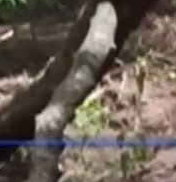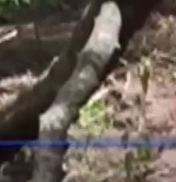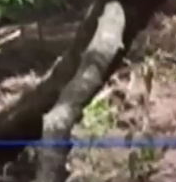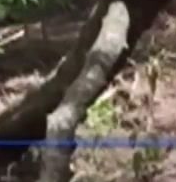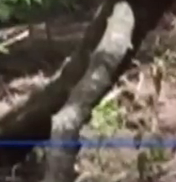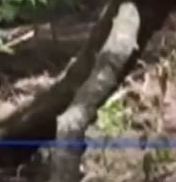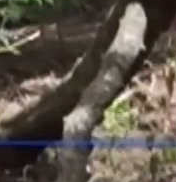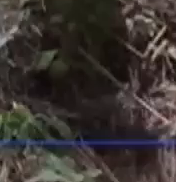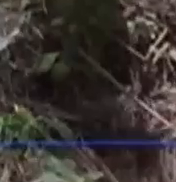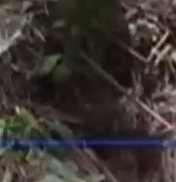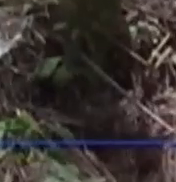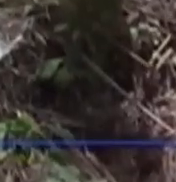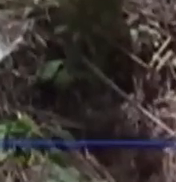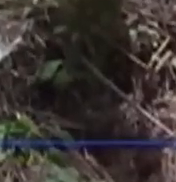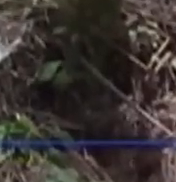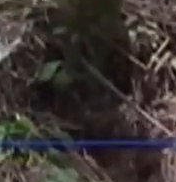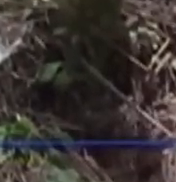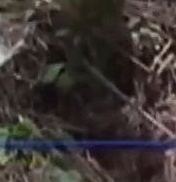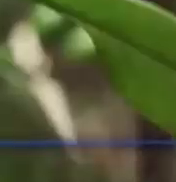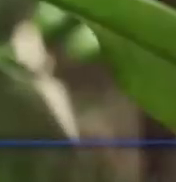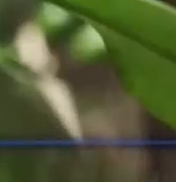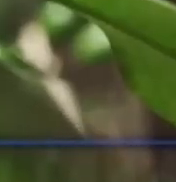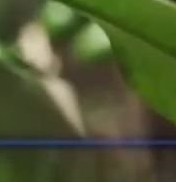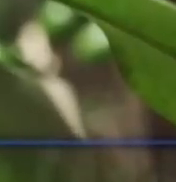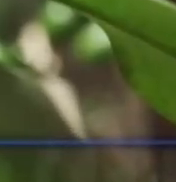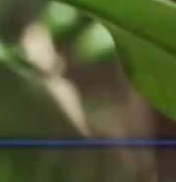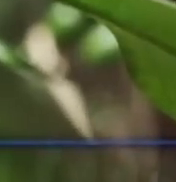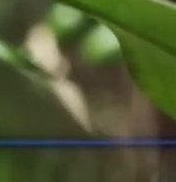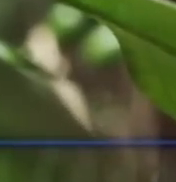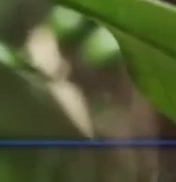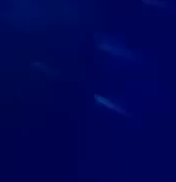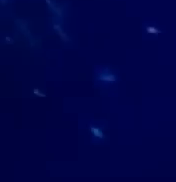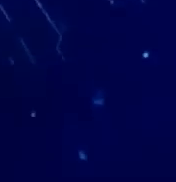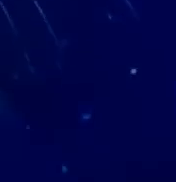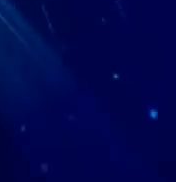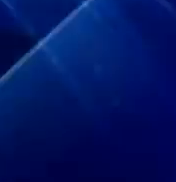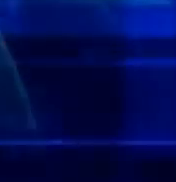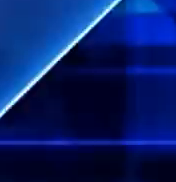Isang hektaryang taniman ng kape sa Baguio sinadyang sirain.